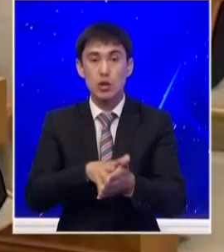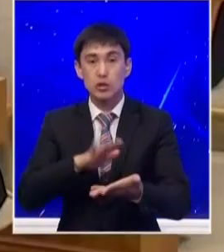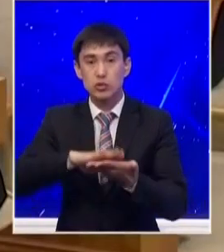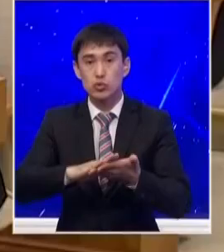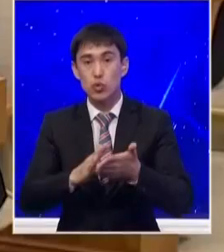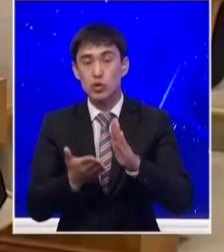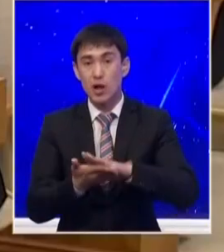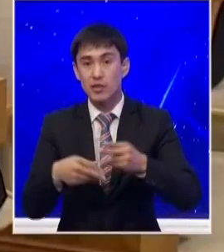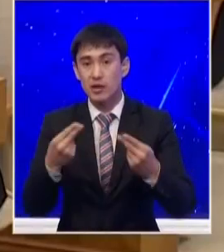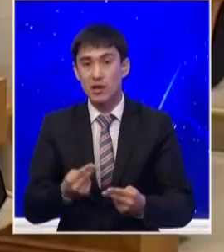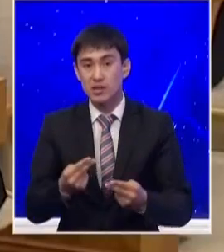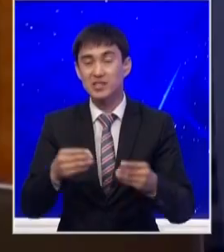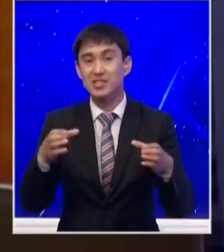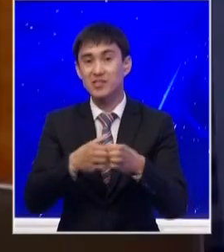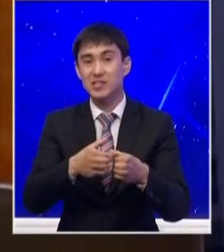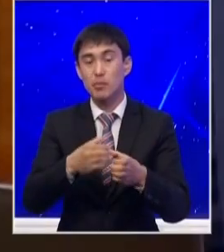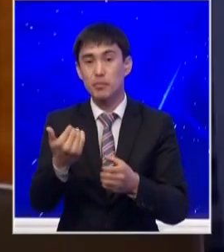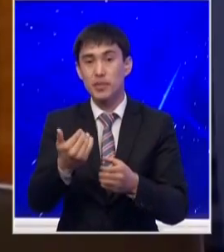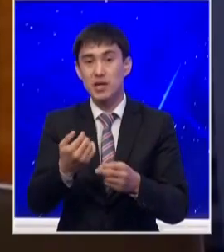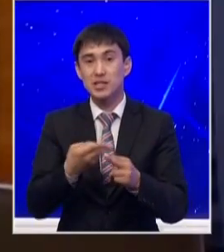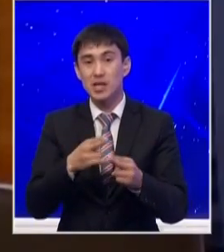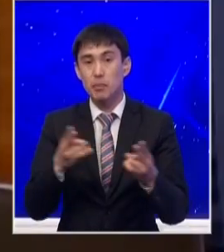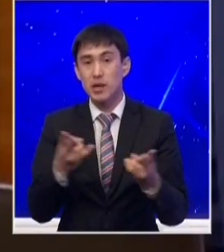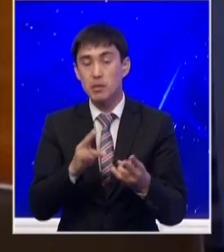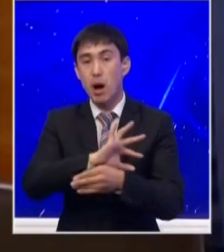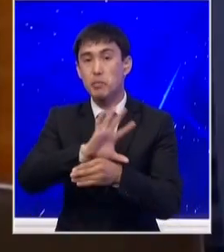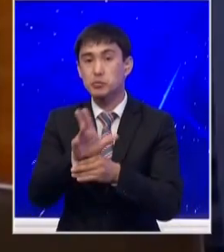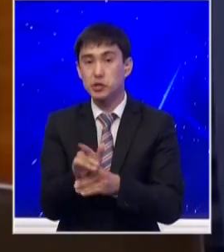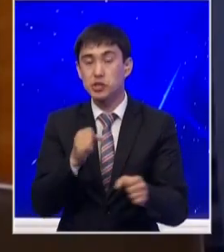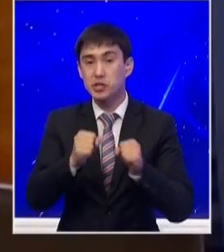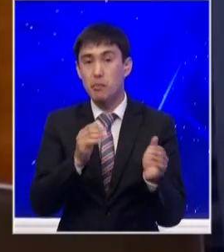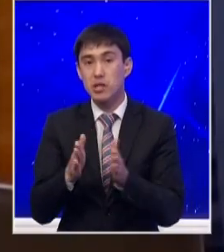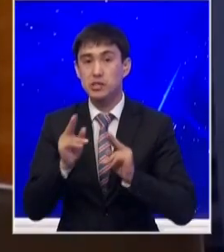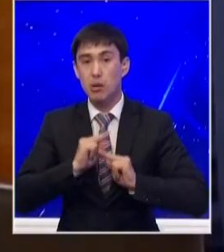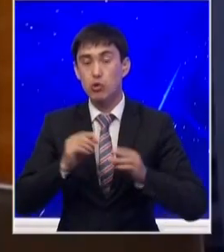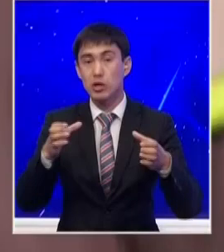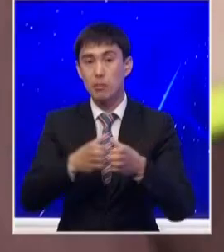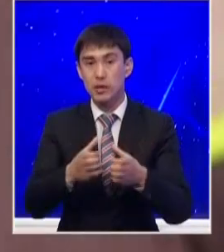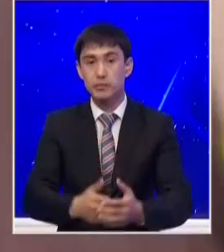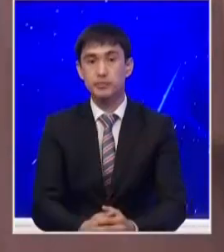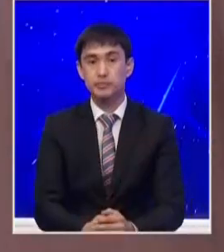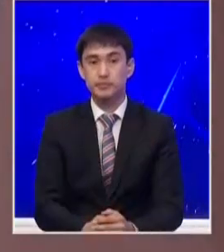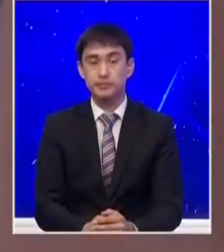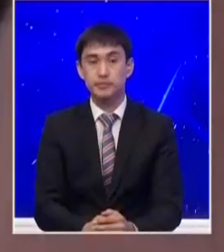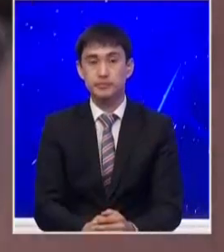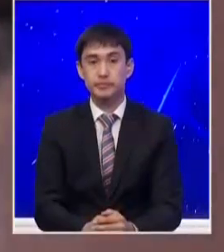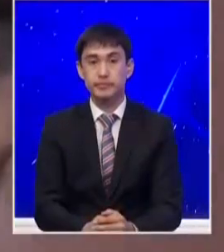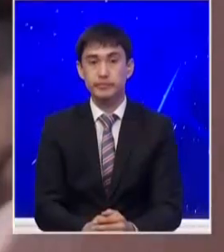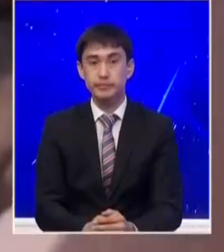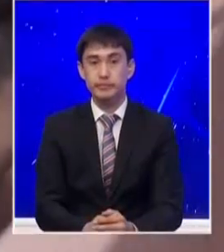контрактов с сервисными компаниями то есть необходимо обеспечить стабильность работы компании Аида